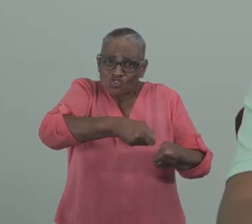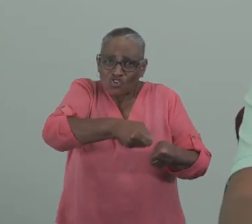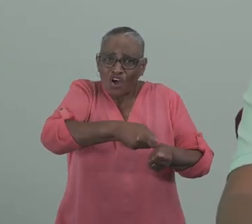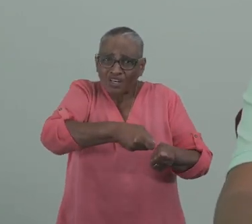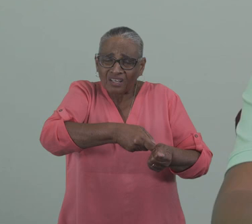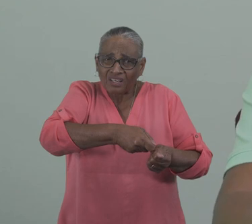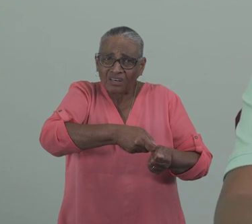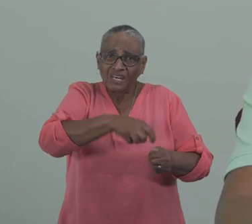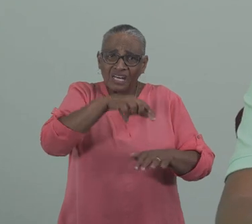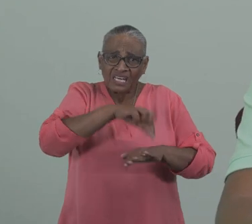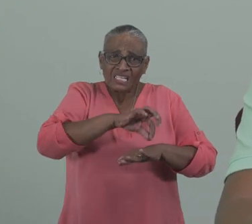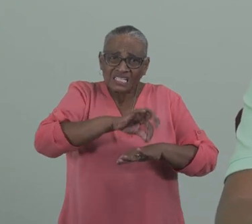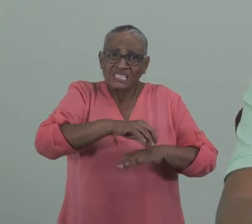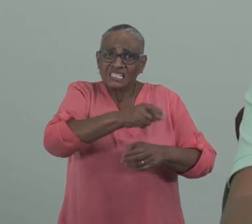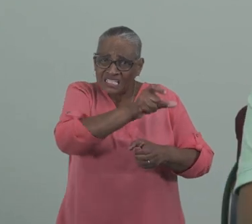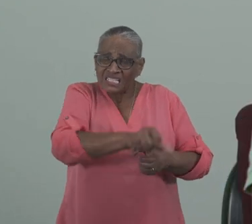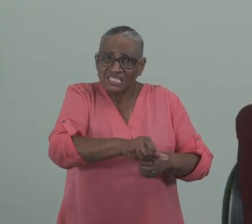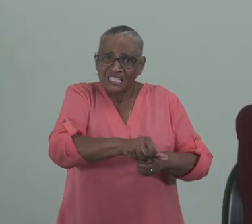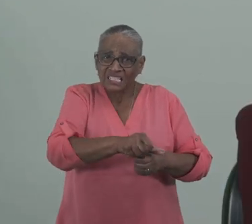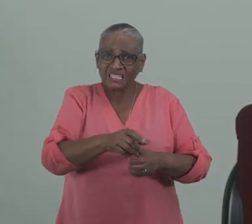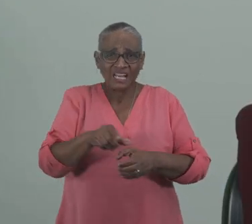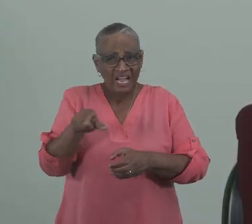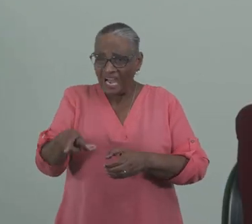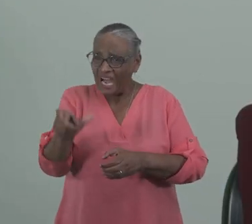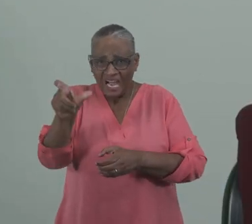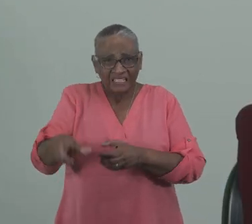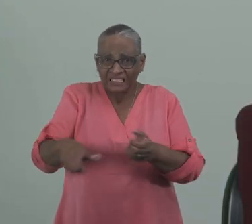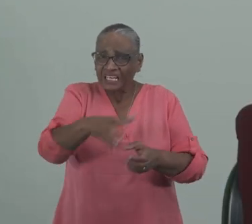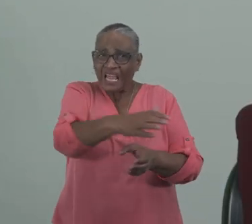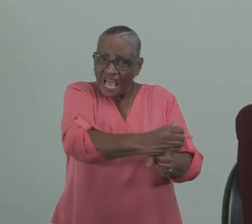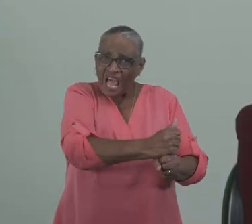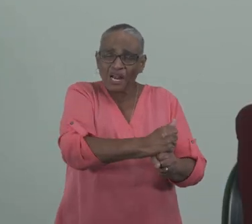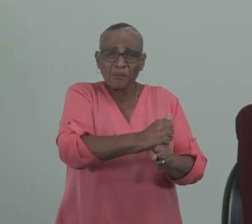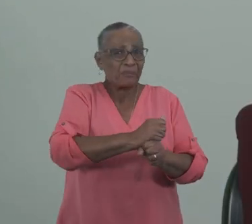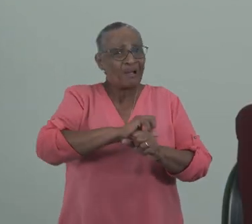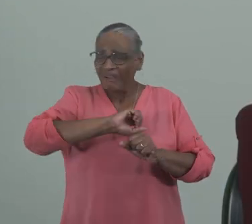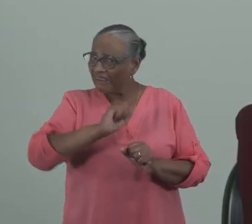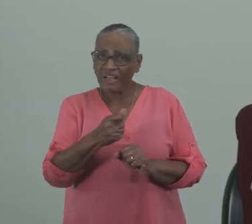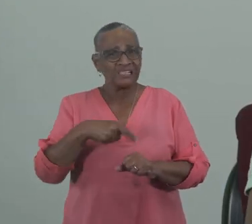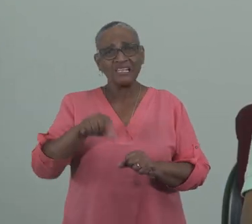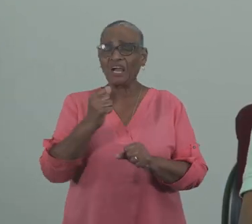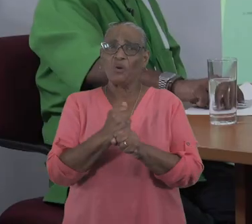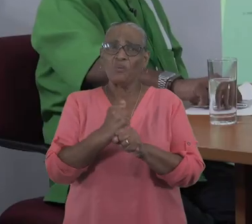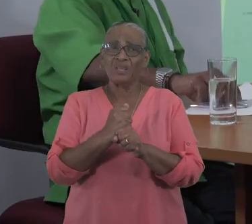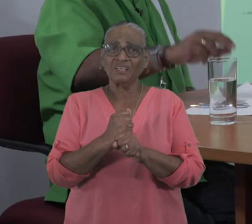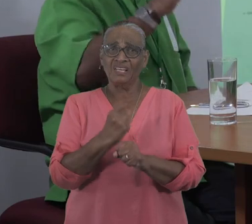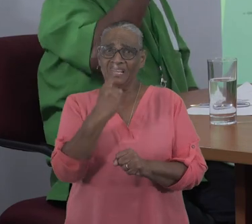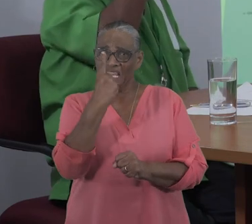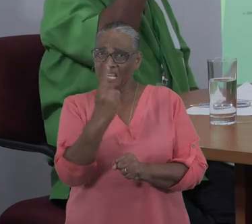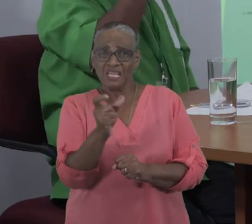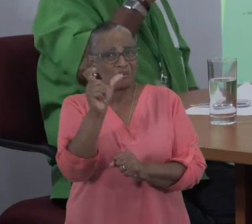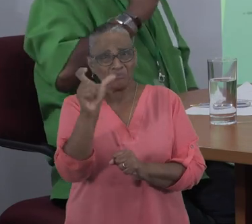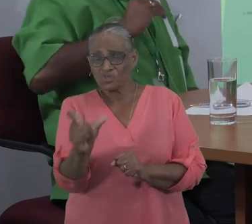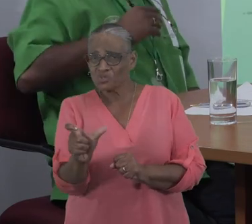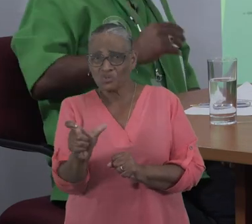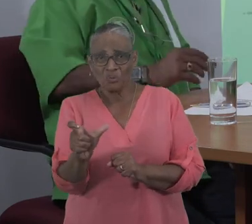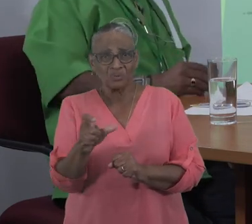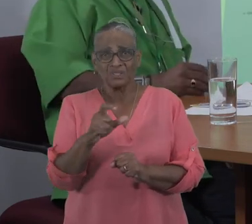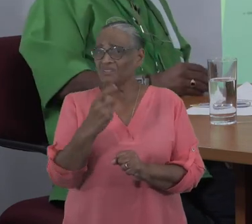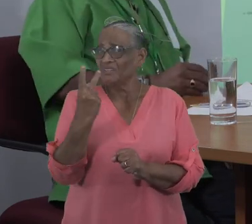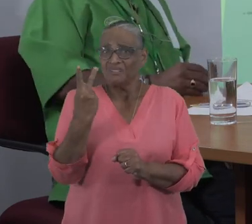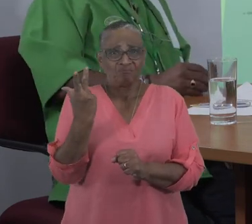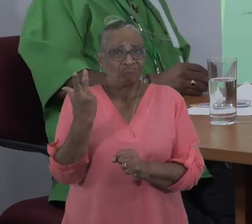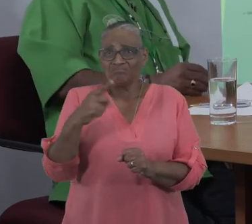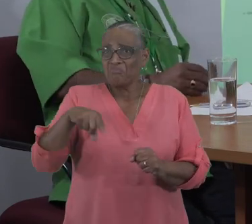zorgt voor die patiënt, die kan ook niet gaan werken. En je begrijpt dat wil zeggen dat er meer dan één persoon als het